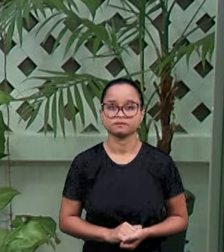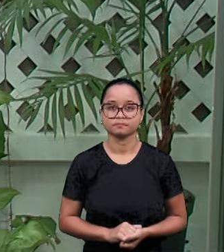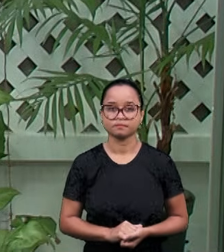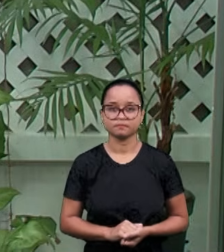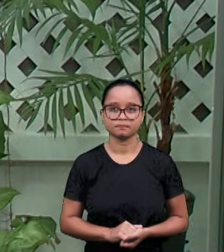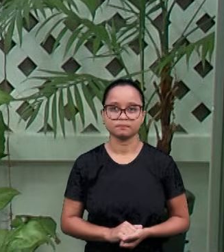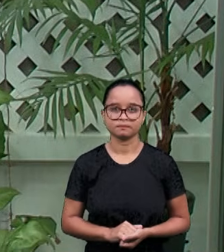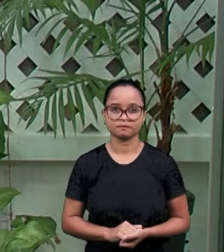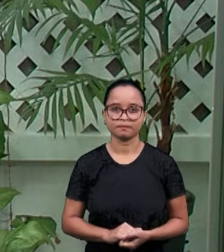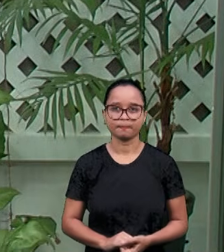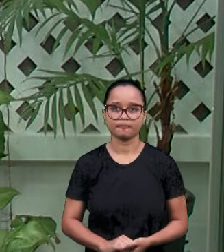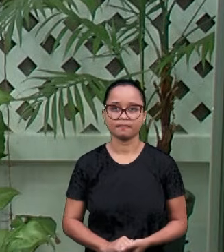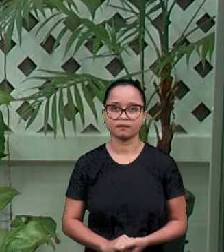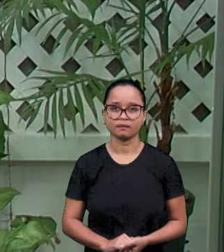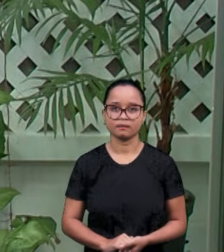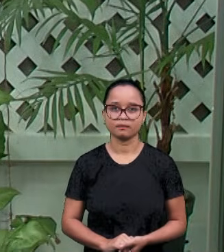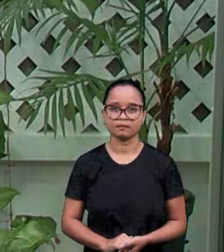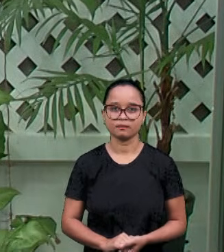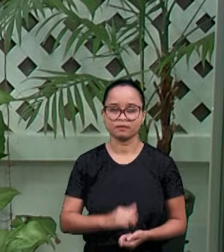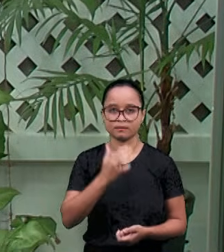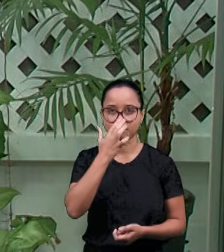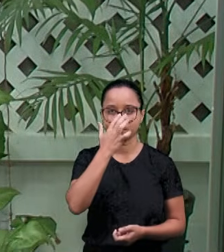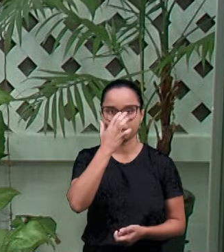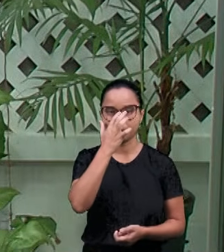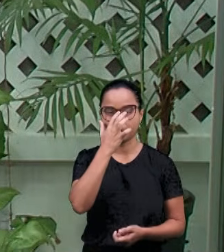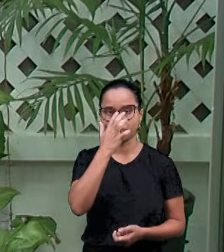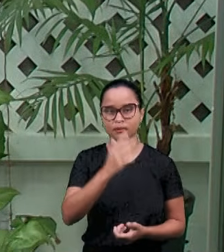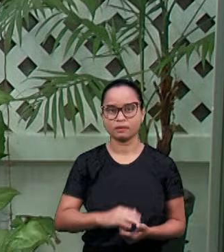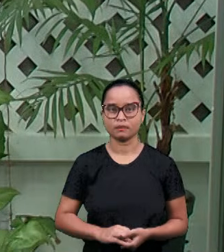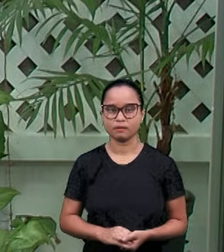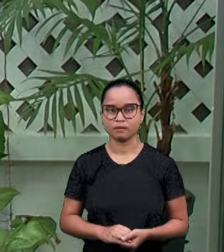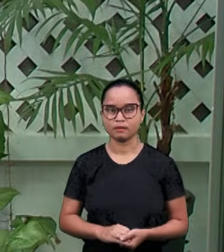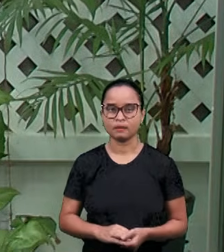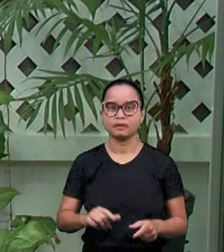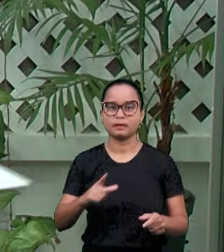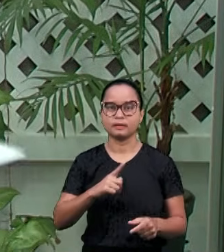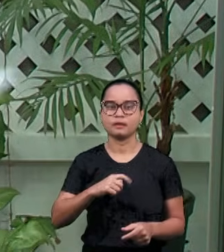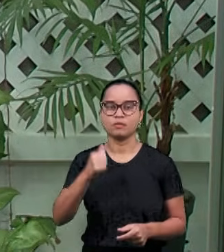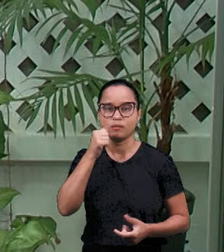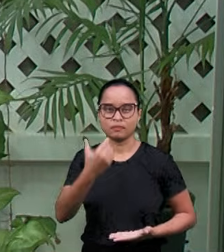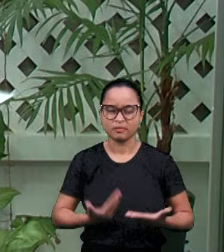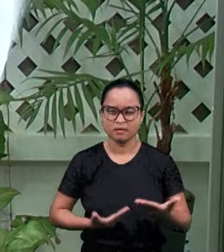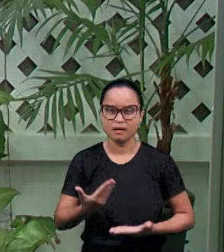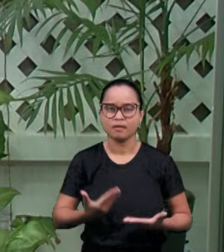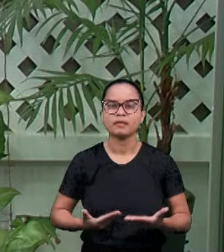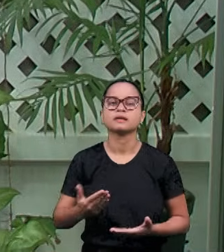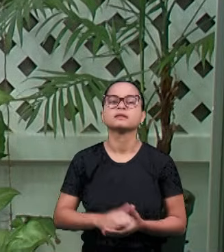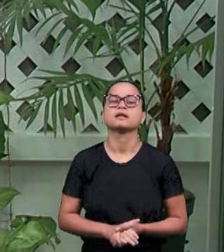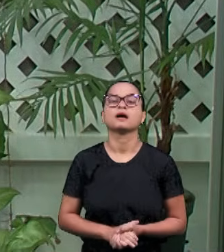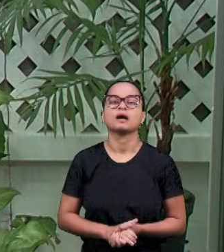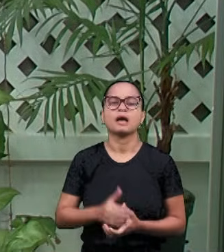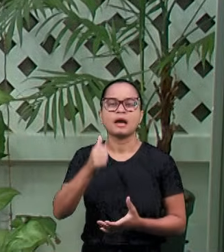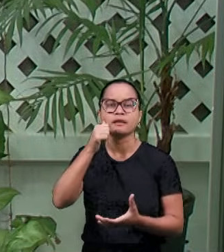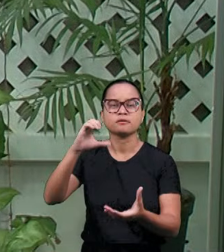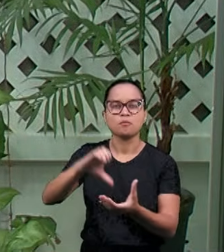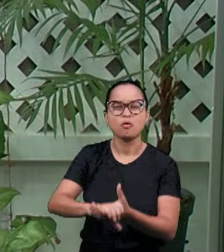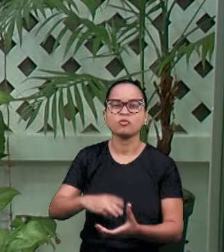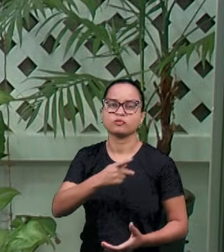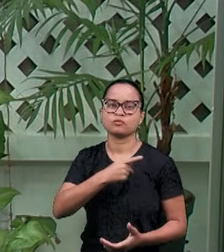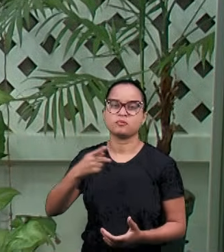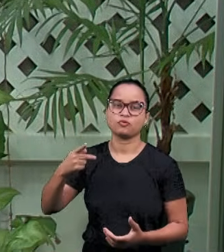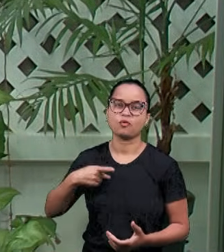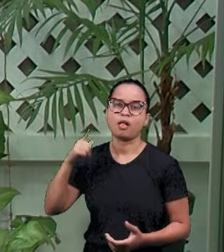notre sœur, Angie Vieira, épouse du pasteur de l'Église, une Américaine. Quelle